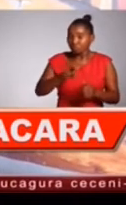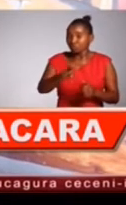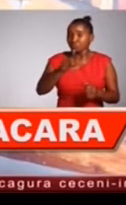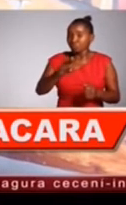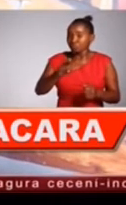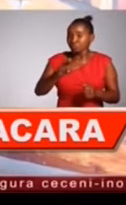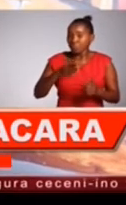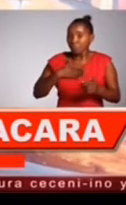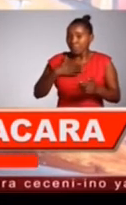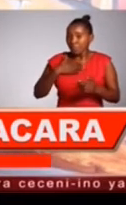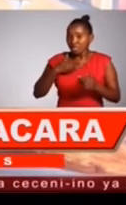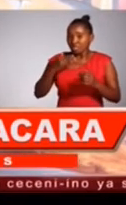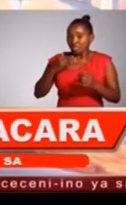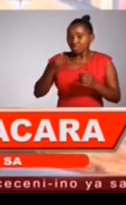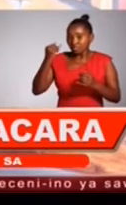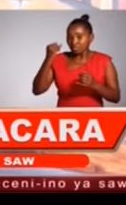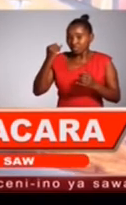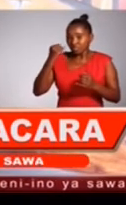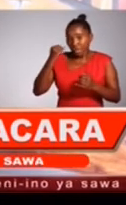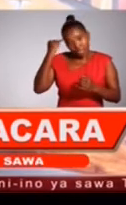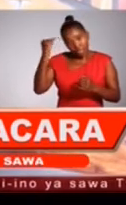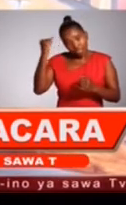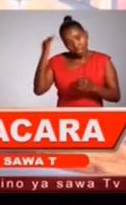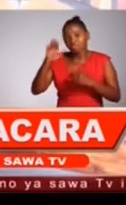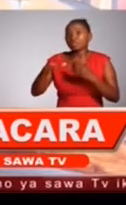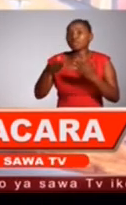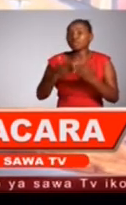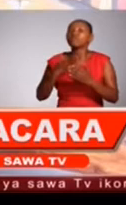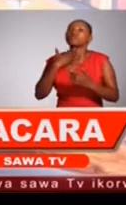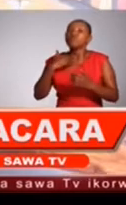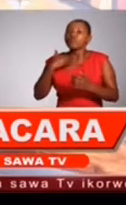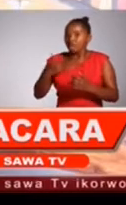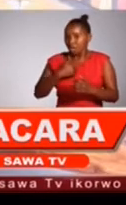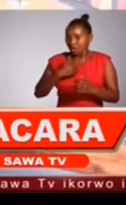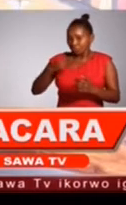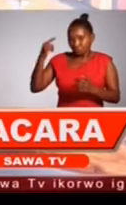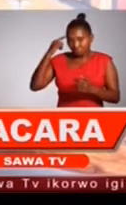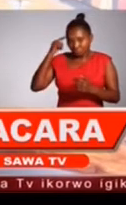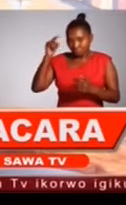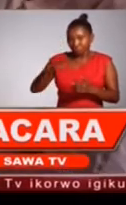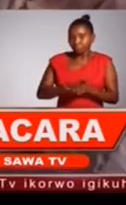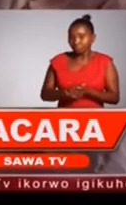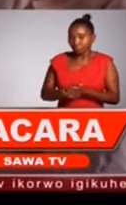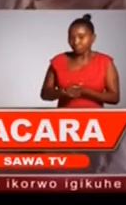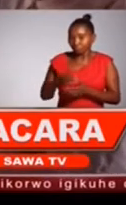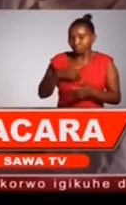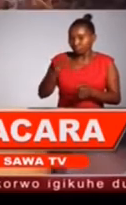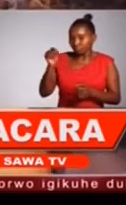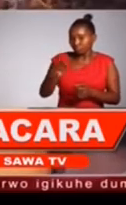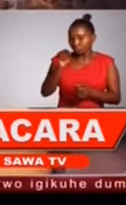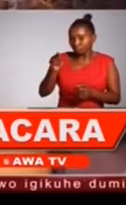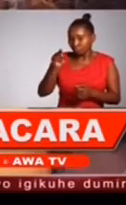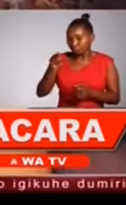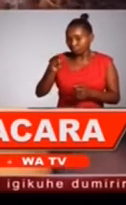ndiyo, eh, information yote, ambayo, nizaka, nikuwa na hilo wazo Kama ipainting